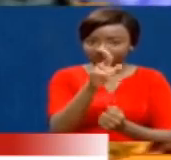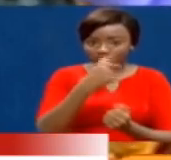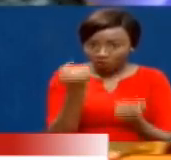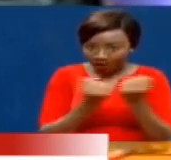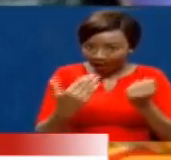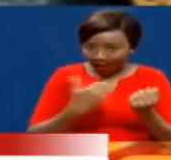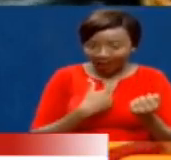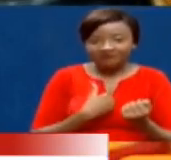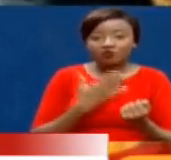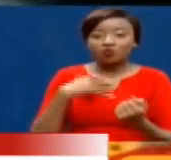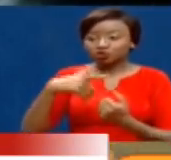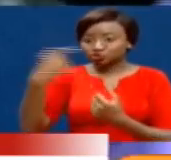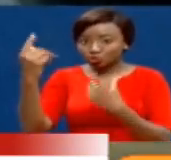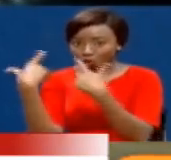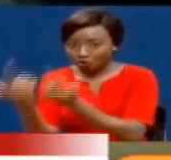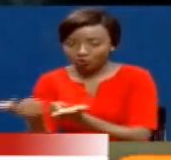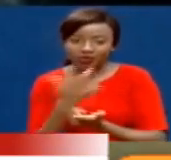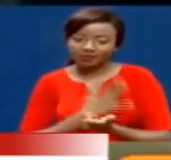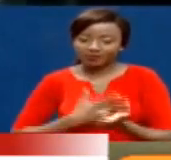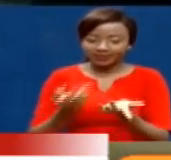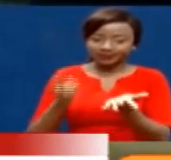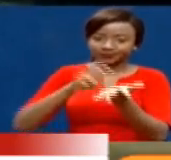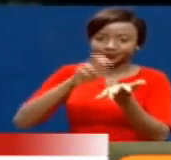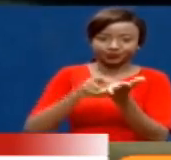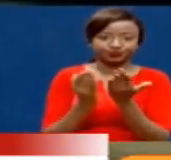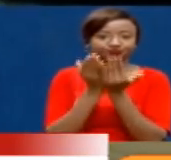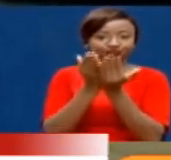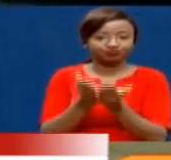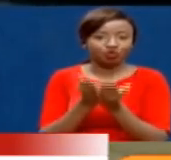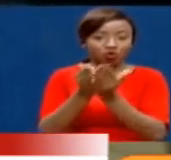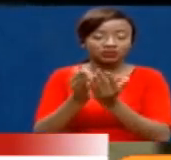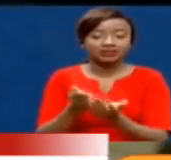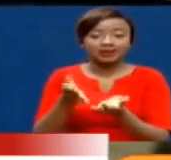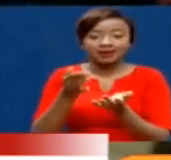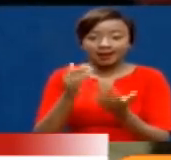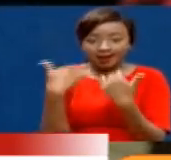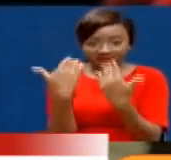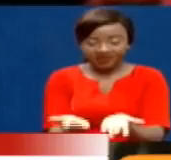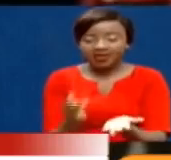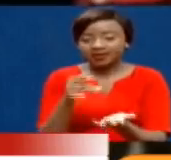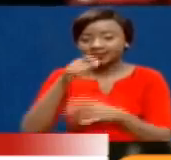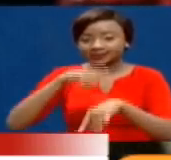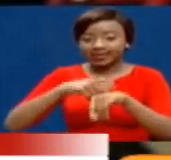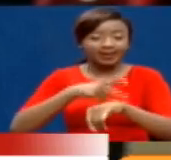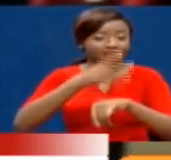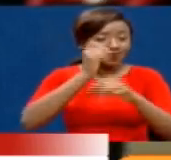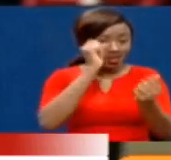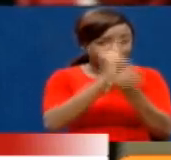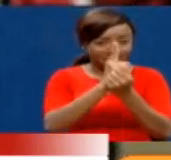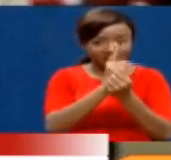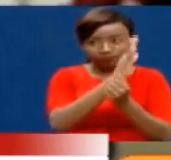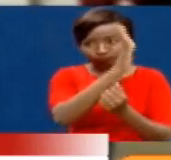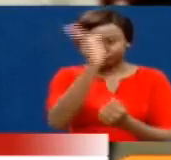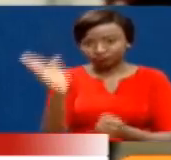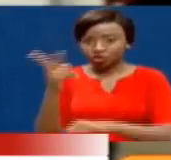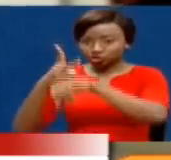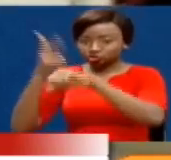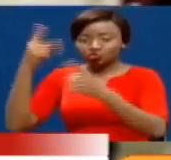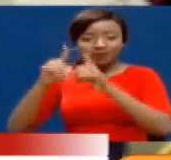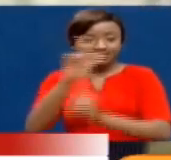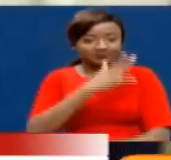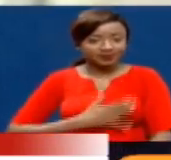watumie barabara ya Kinango. Na wananchi wanahimizwa, curfew ya Mombasa inaanza kama Kenya